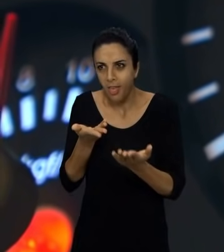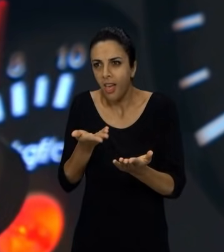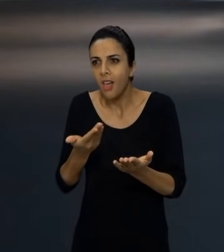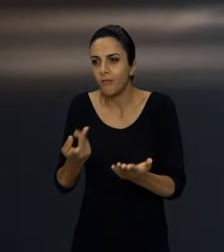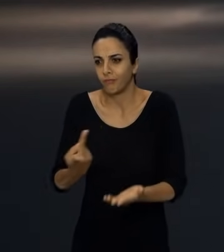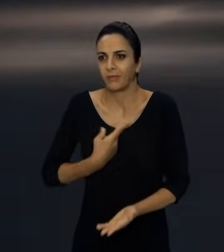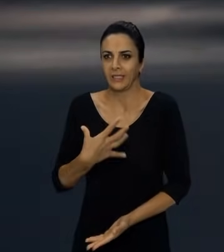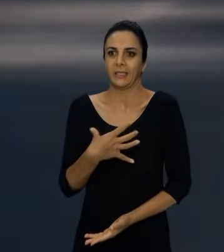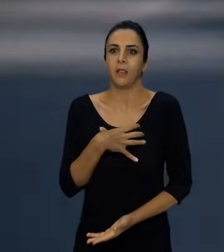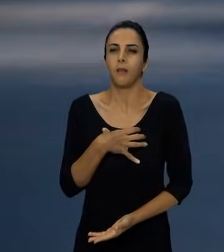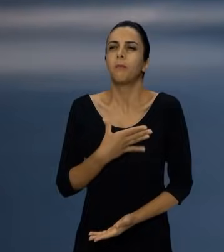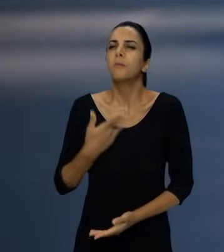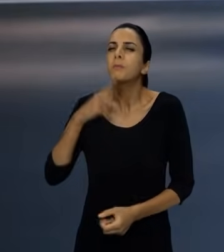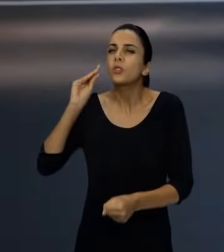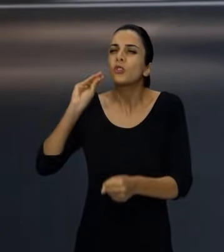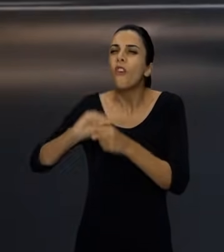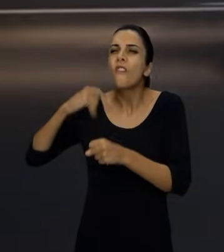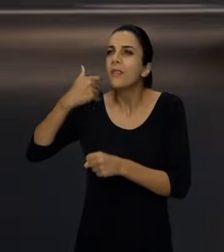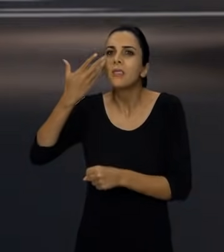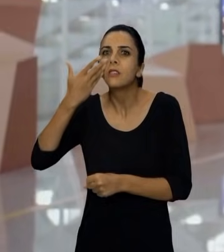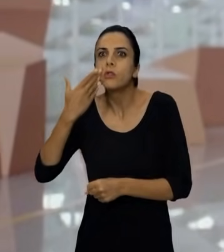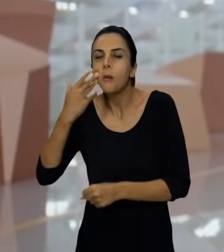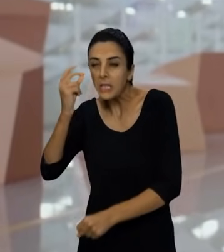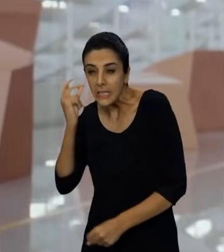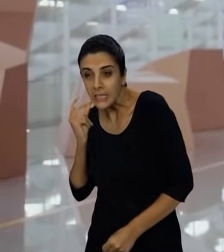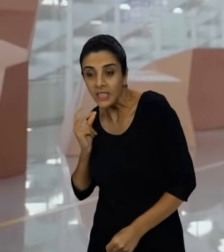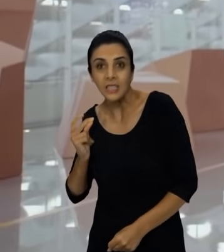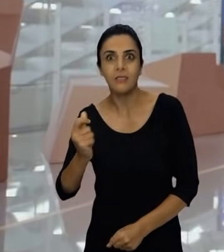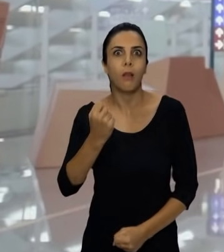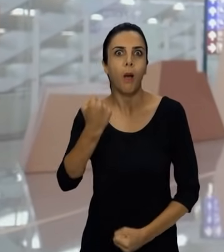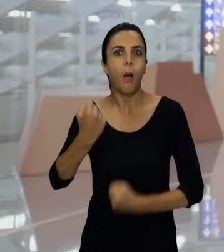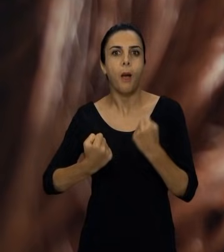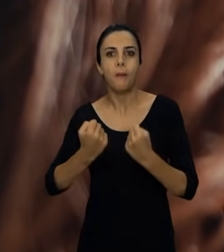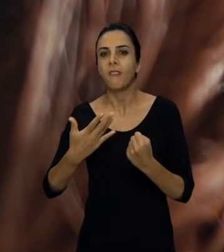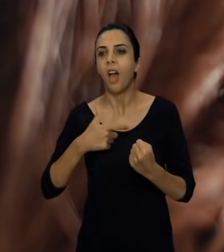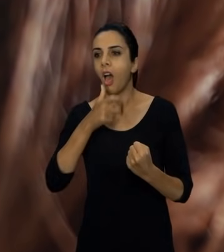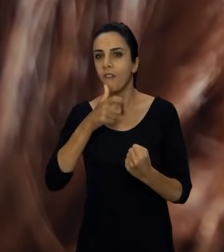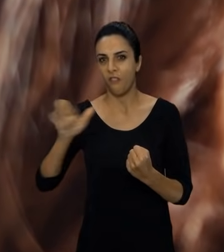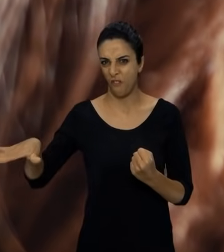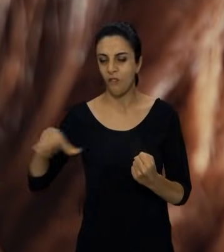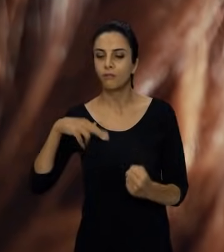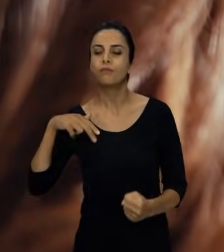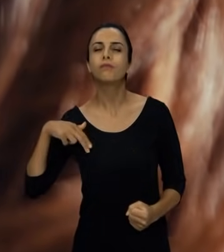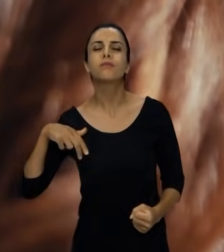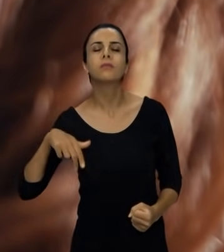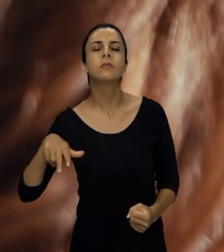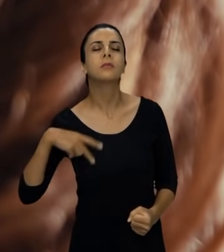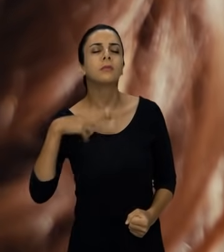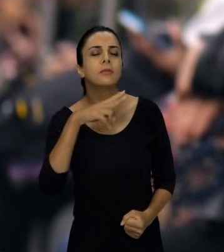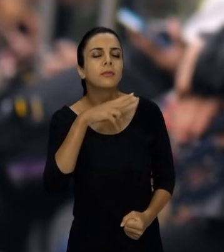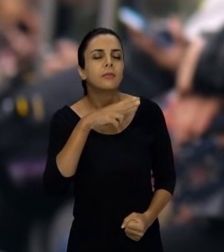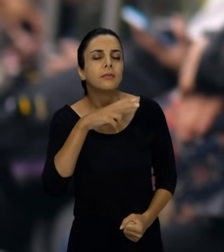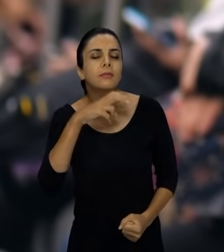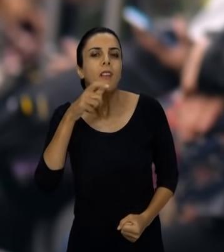Son izlediğim filmdeki hız sınırlarını zorlayan araba. Önünden geçtiğim kafeden yüzüme çarpan o kahve kokusu